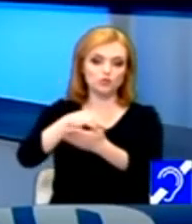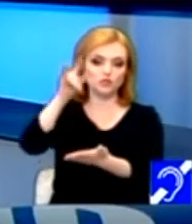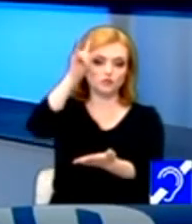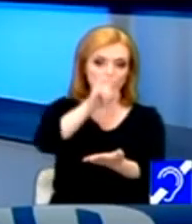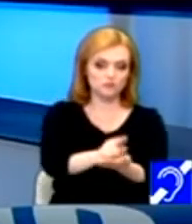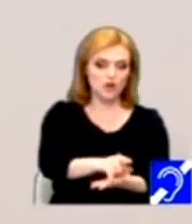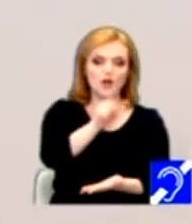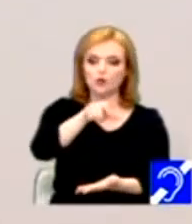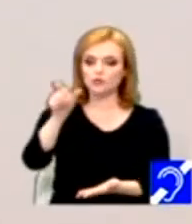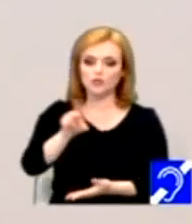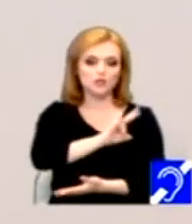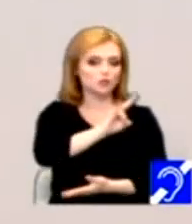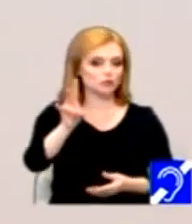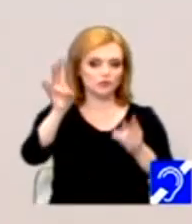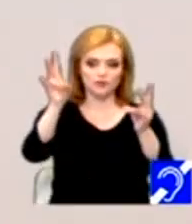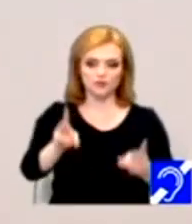suferit.